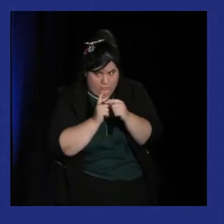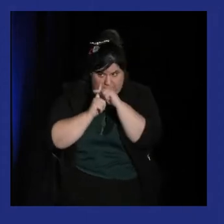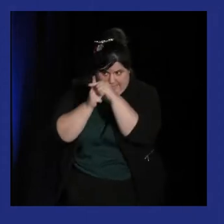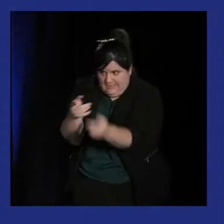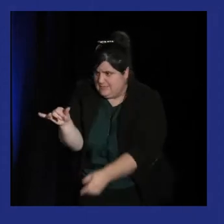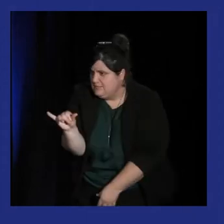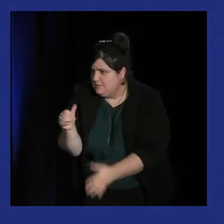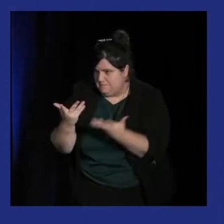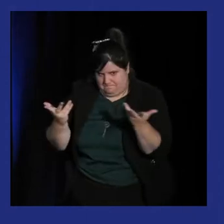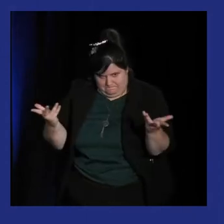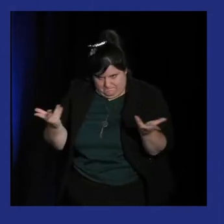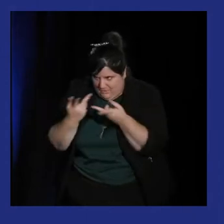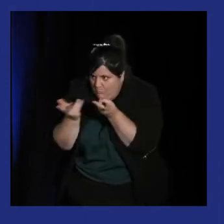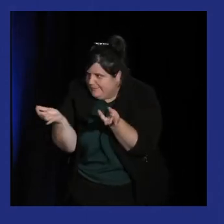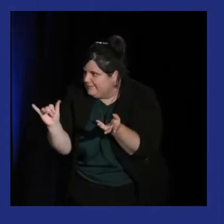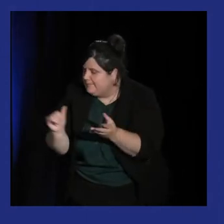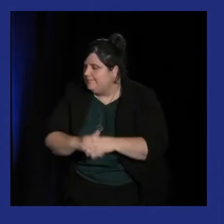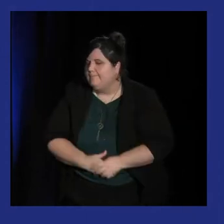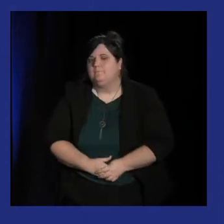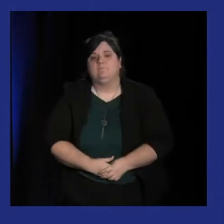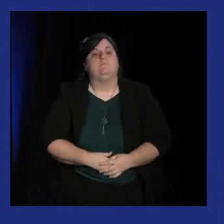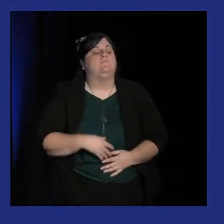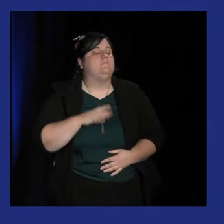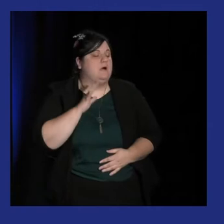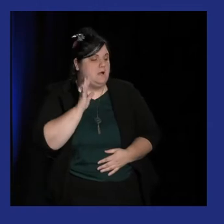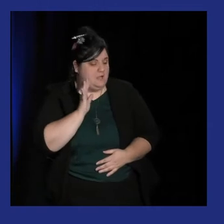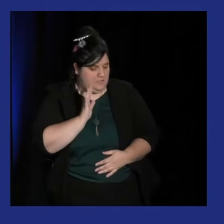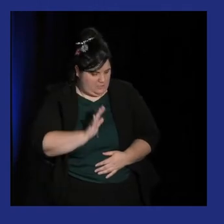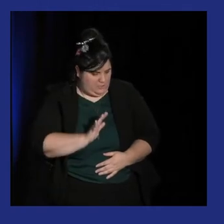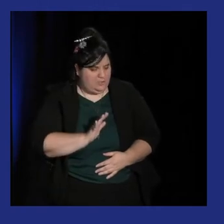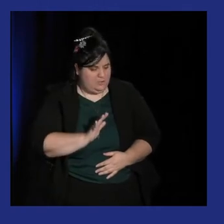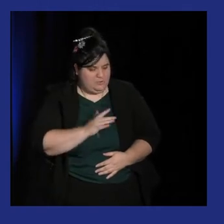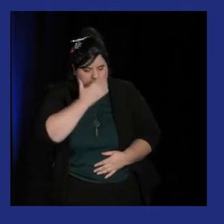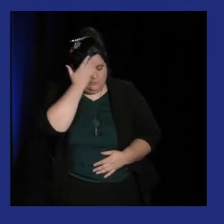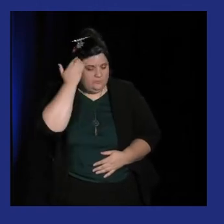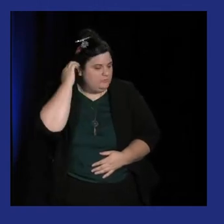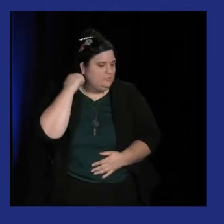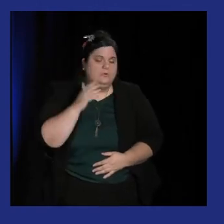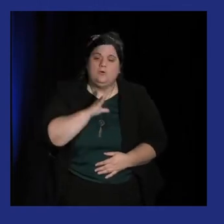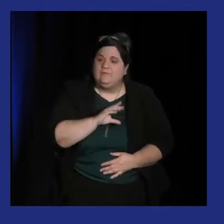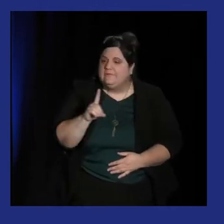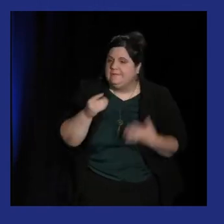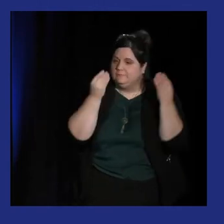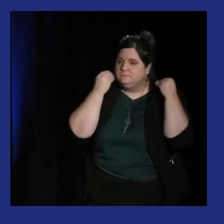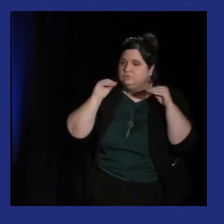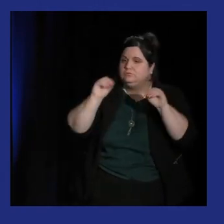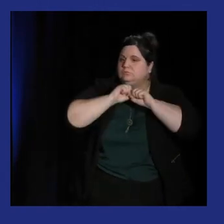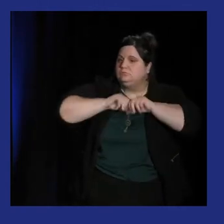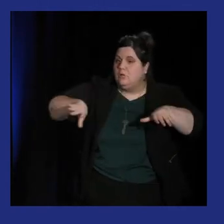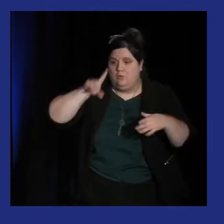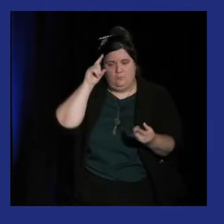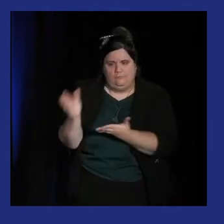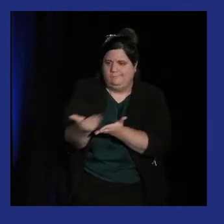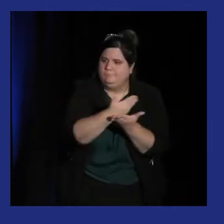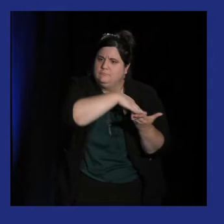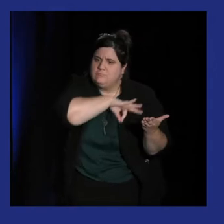cible alors sur sur la partie vraiment sur l'édition pure et sur l'exploitation on va dire commerciale d'une